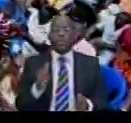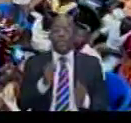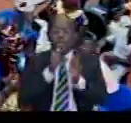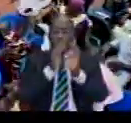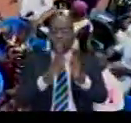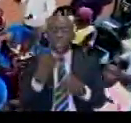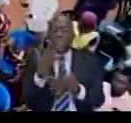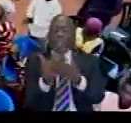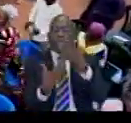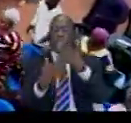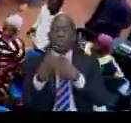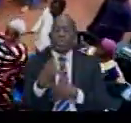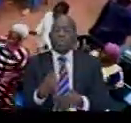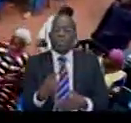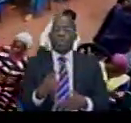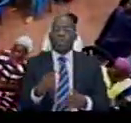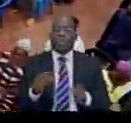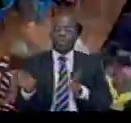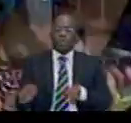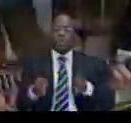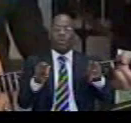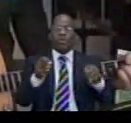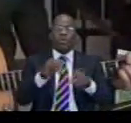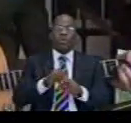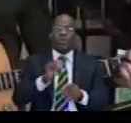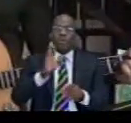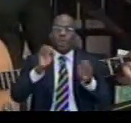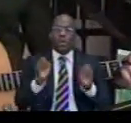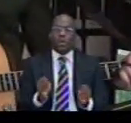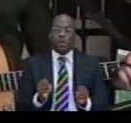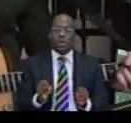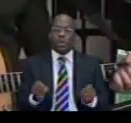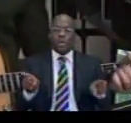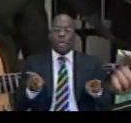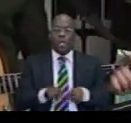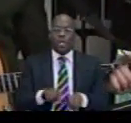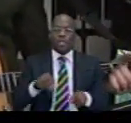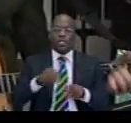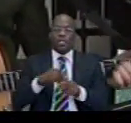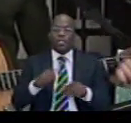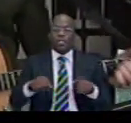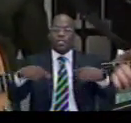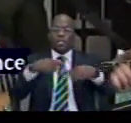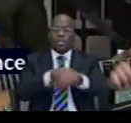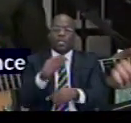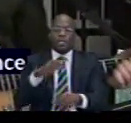Trinité bénie, agis en puissance comme au jour d'autrefois.